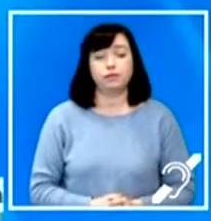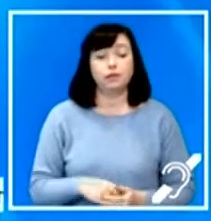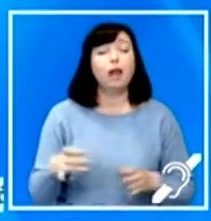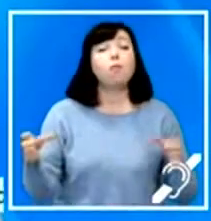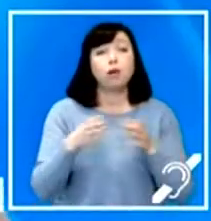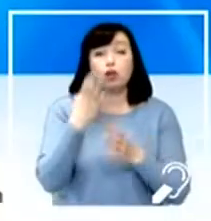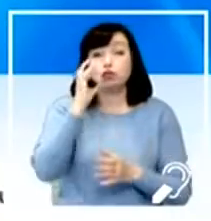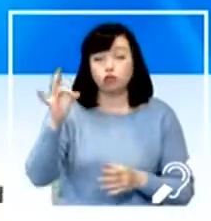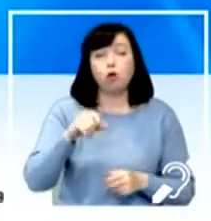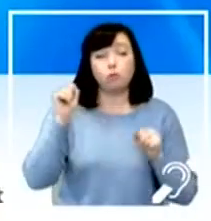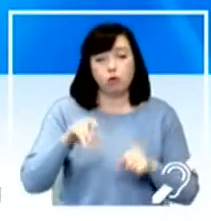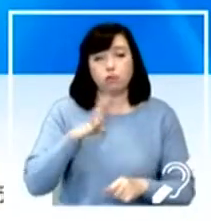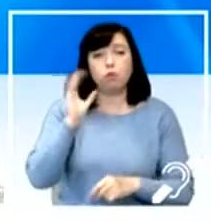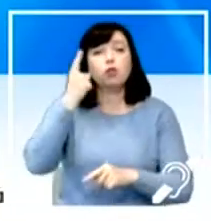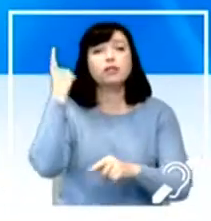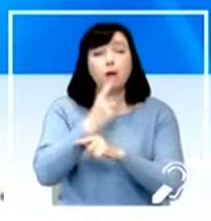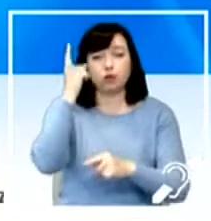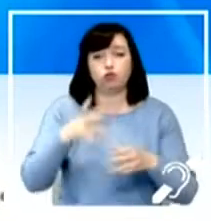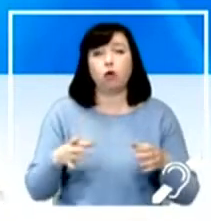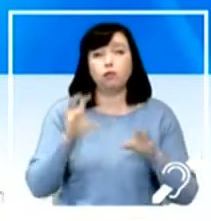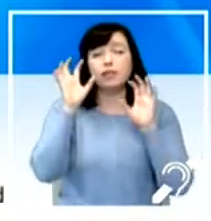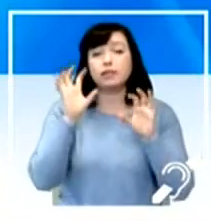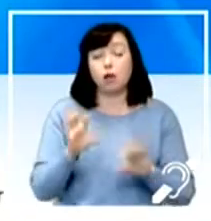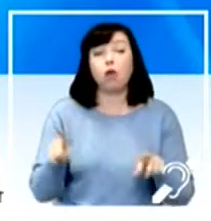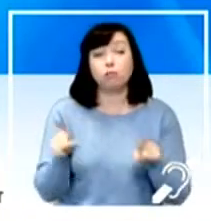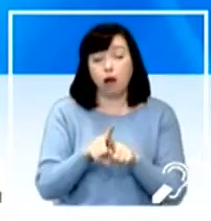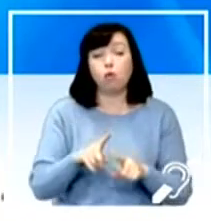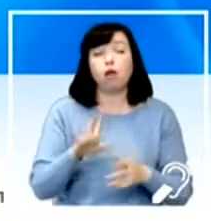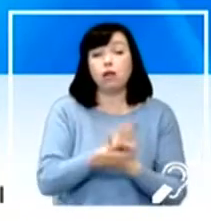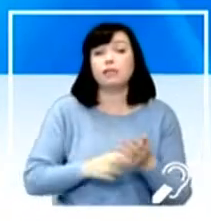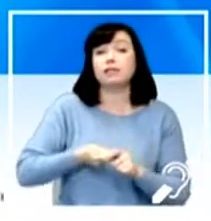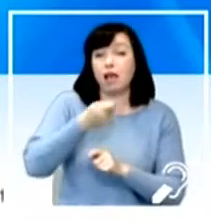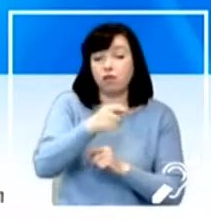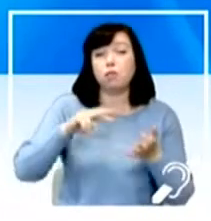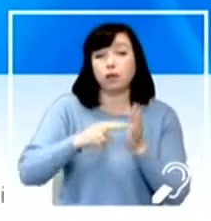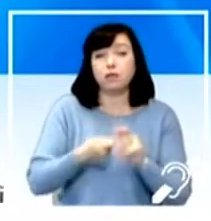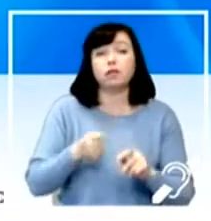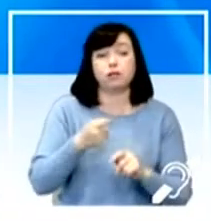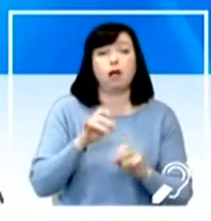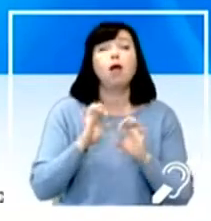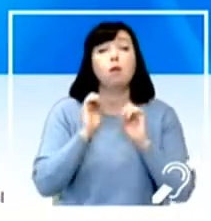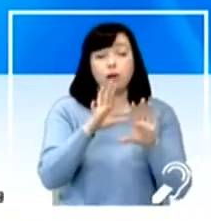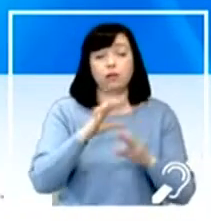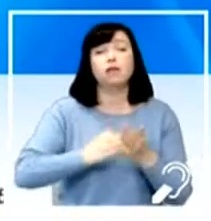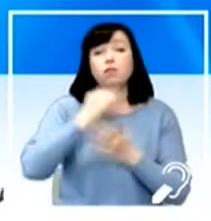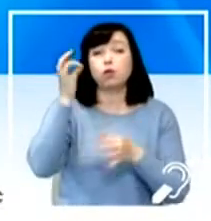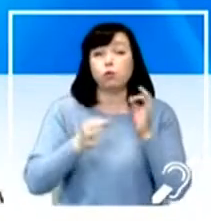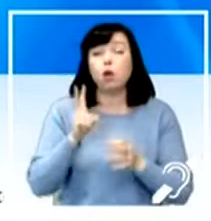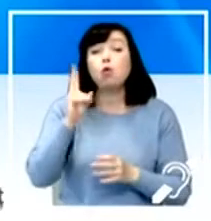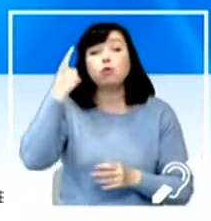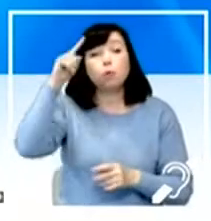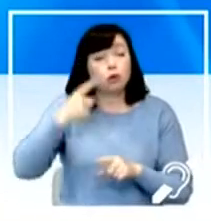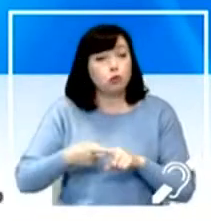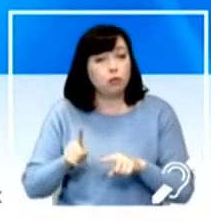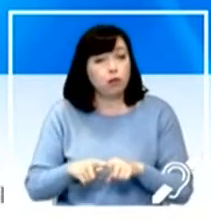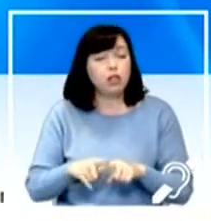Partidul Șor ar putea fi scos în afara legii. O astfel de sesizare urmează să fie depusă la Curtea Constituțională. Cine este autorul demersului